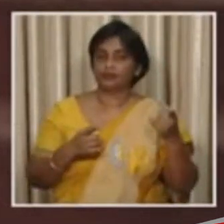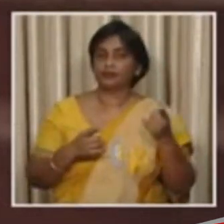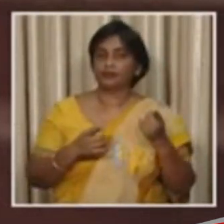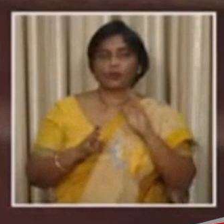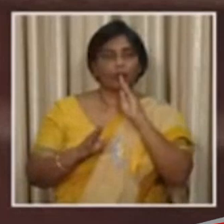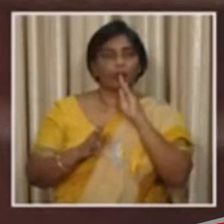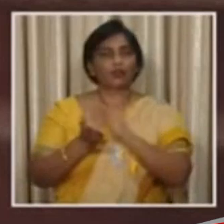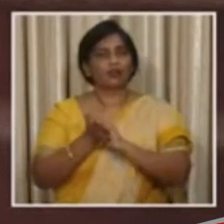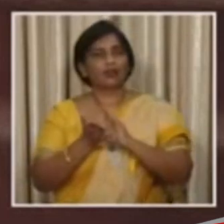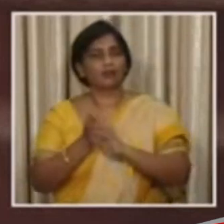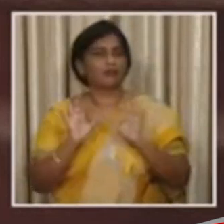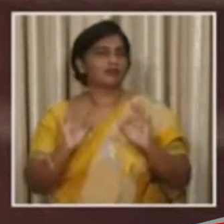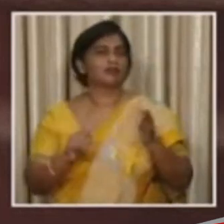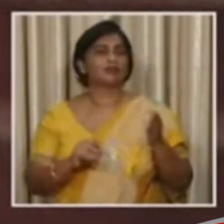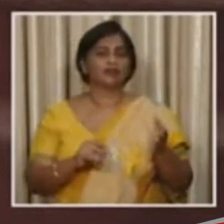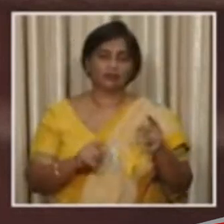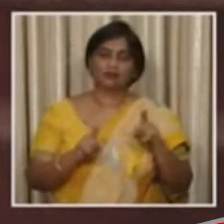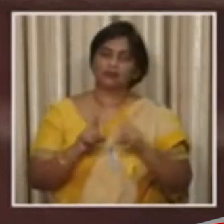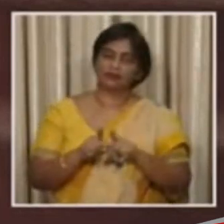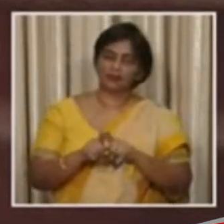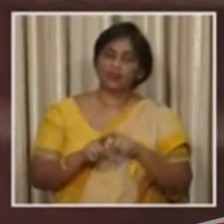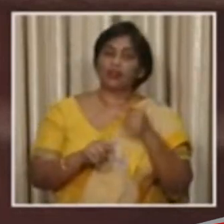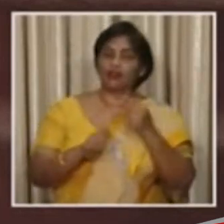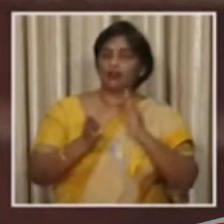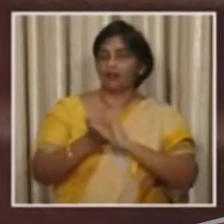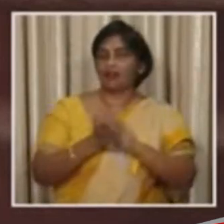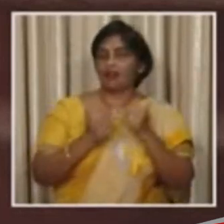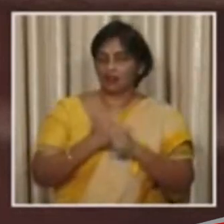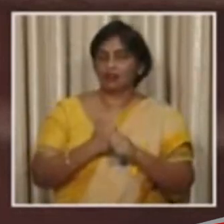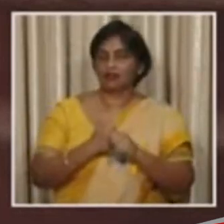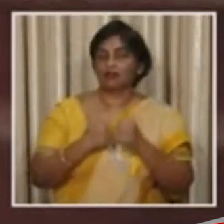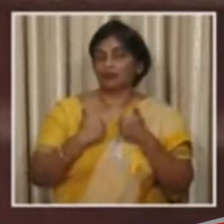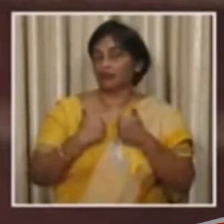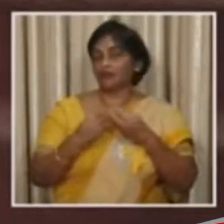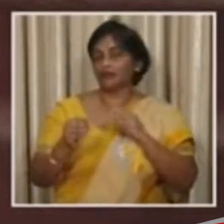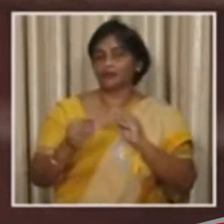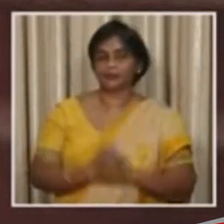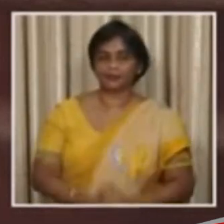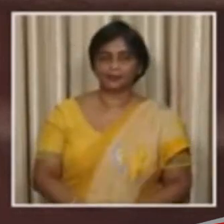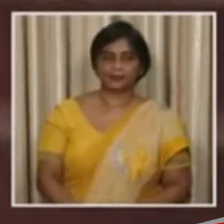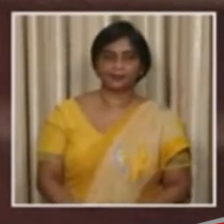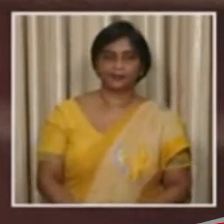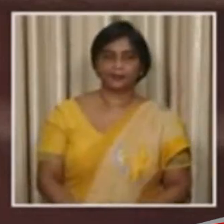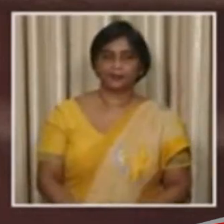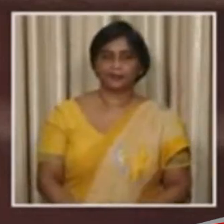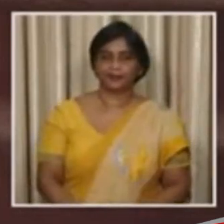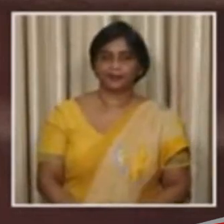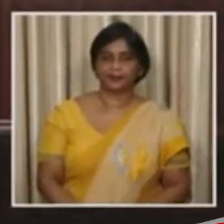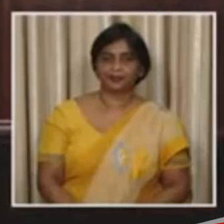සාමාන්‍ය සර්විස් එකේ නිසා මේ වගේ එකක් එනේක හොඳයි. නමුත් ඒක ඔප්ෂනල් විය යුතුයි.